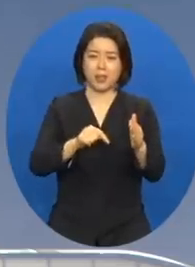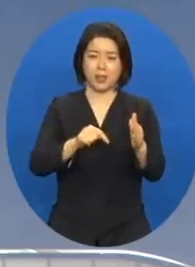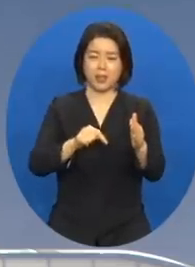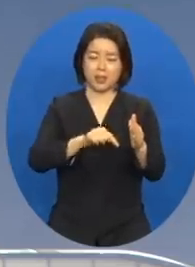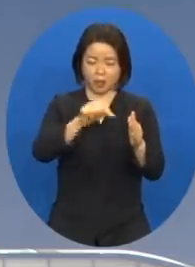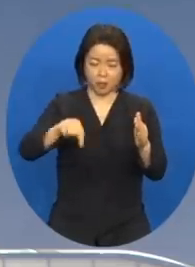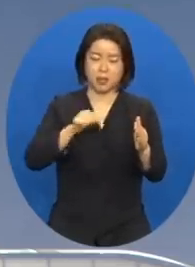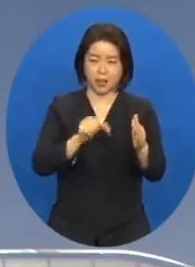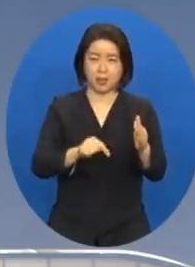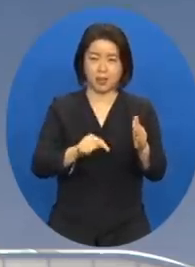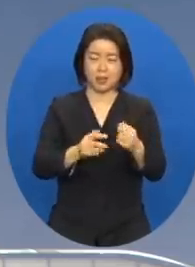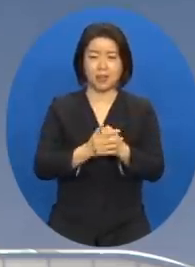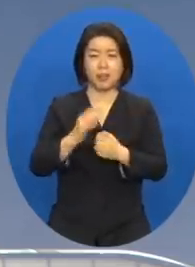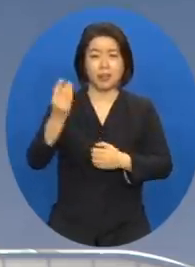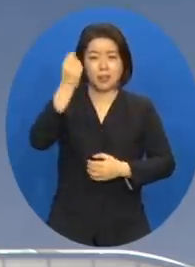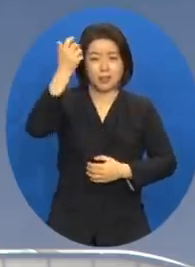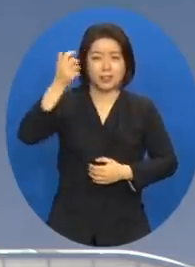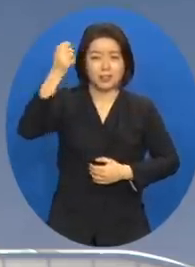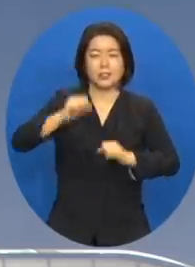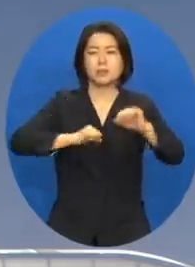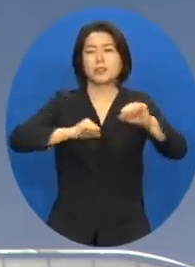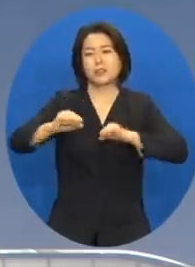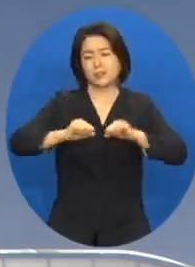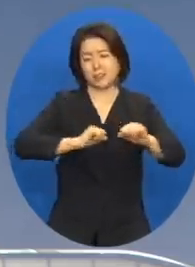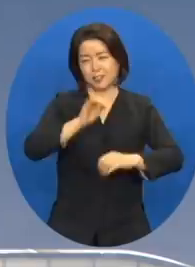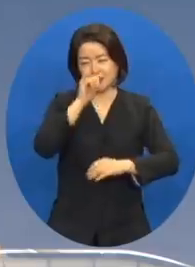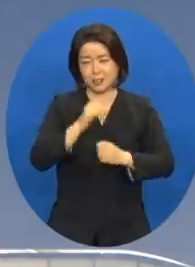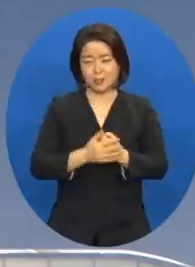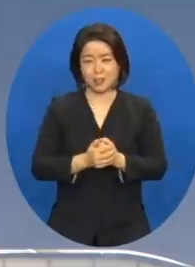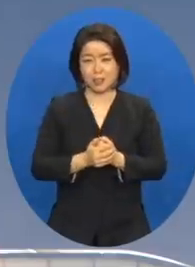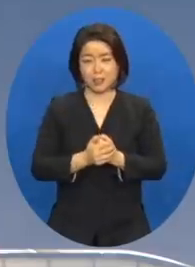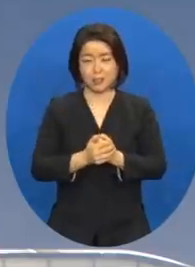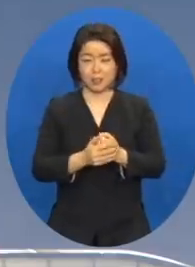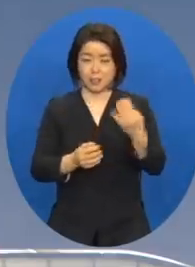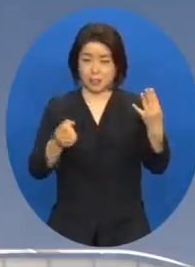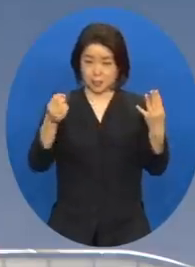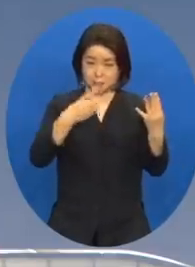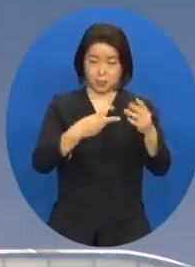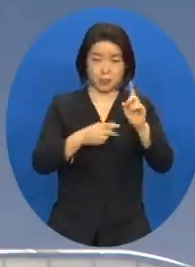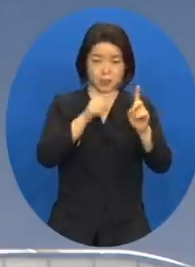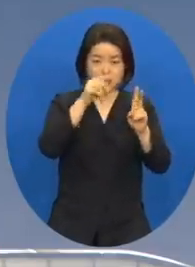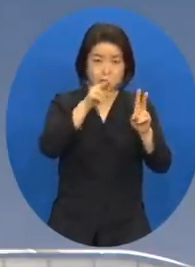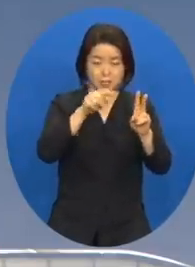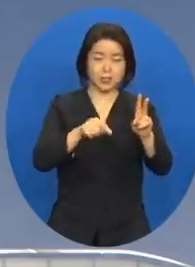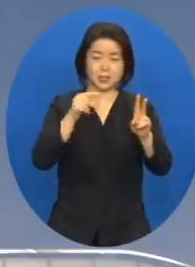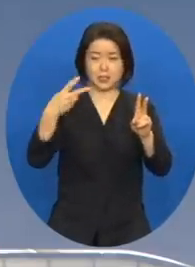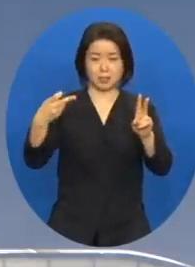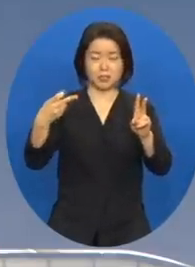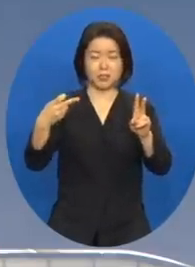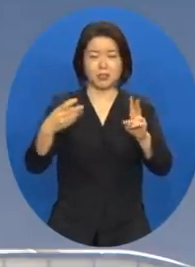이미 여러분 안에 성령님이 역사하고 계십니다. 빌립보서 2장 12절에